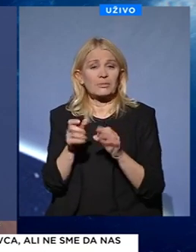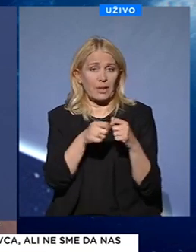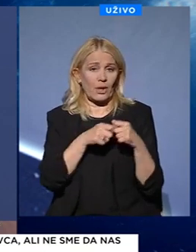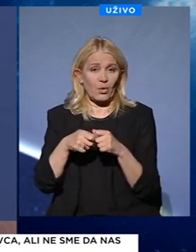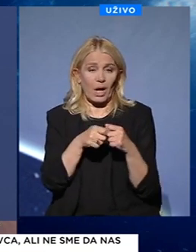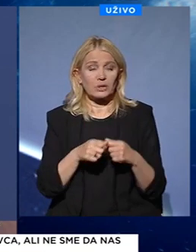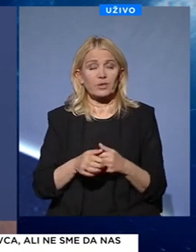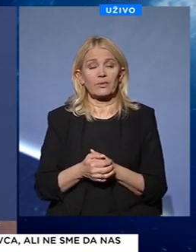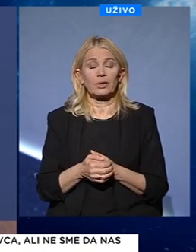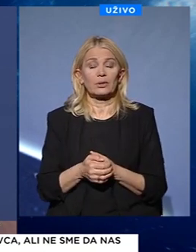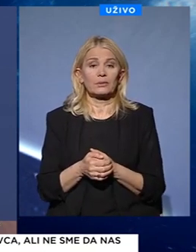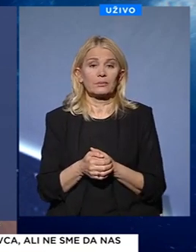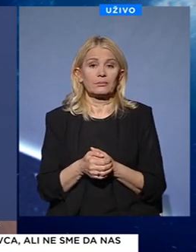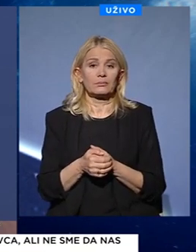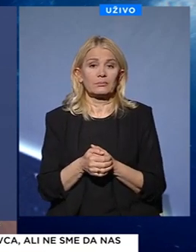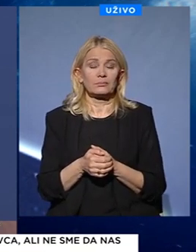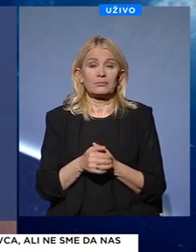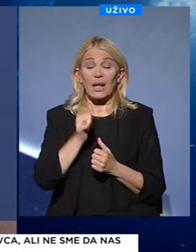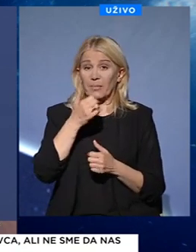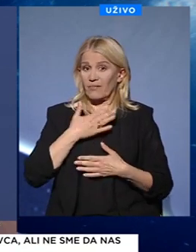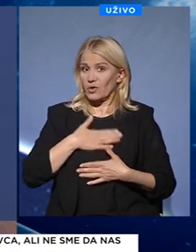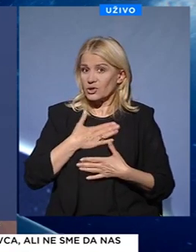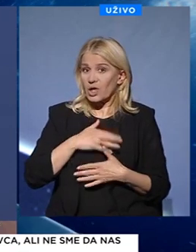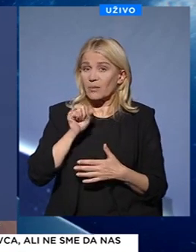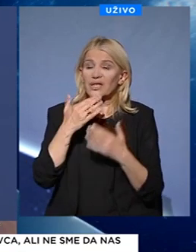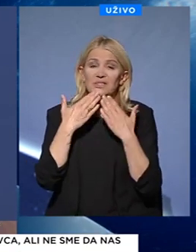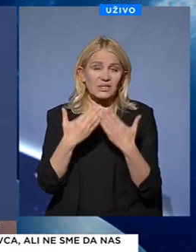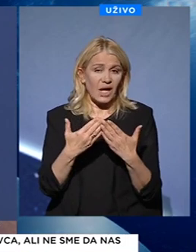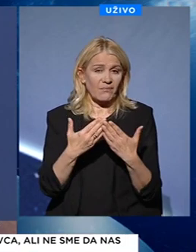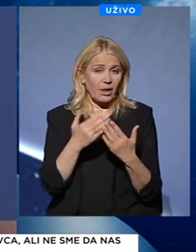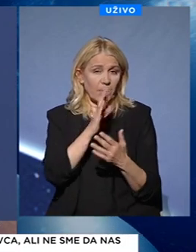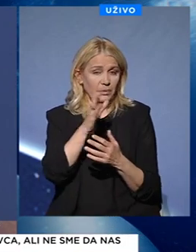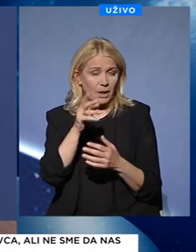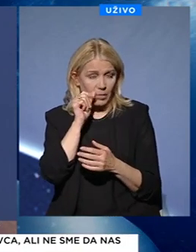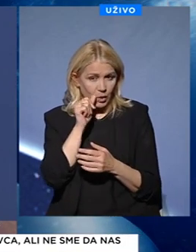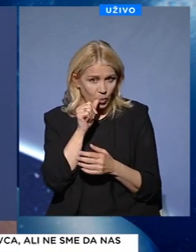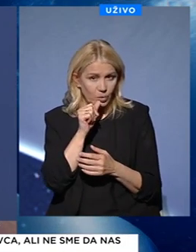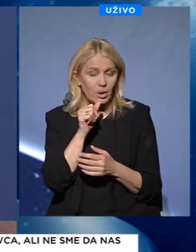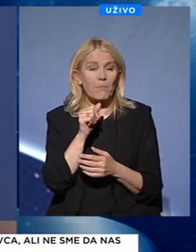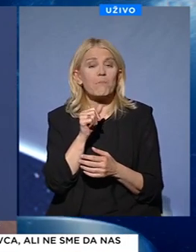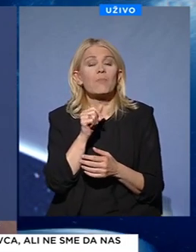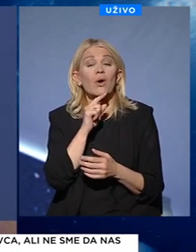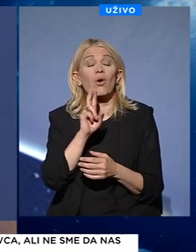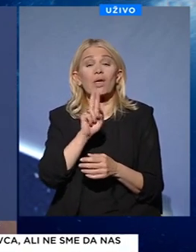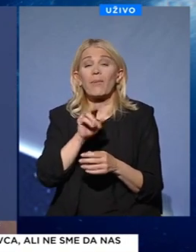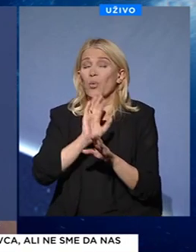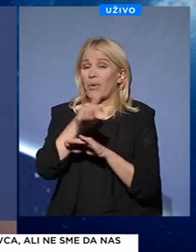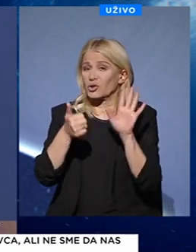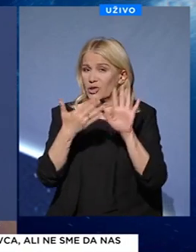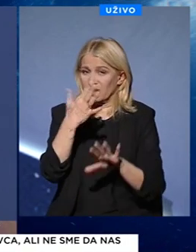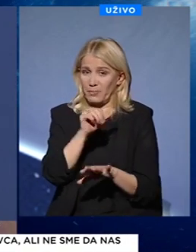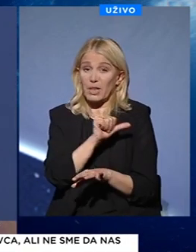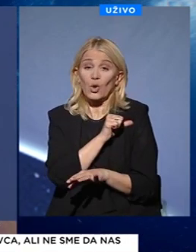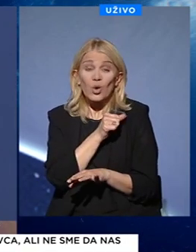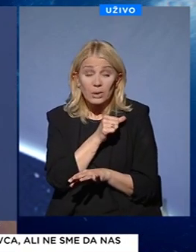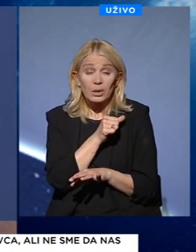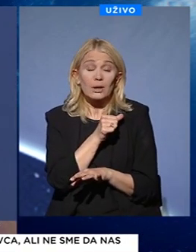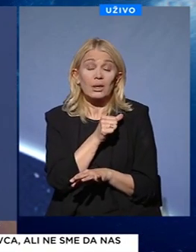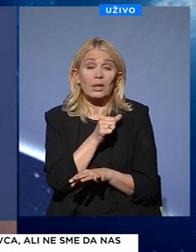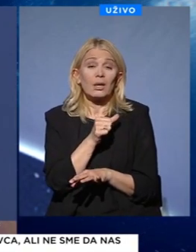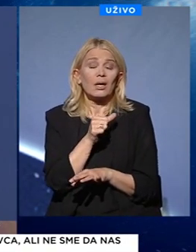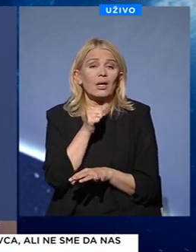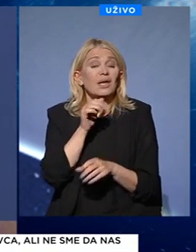organizovati? Prvo želim da se zahvalim tim ljudima koji imaju preko 65 godina i